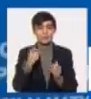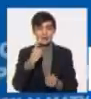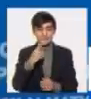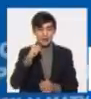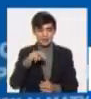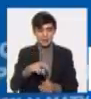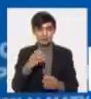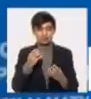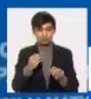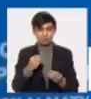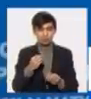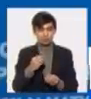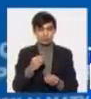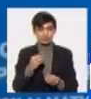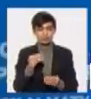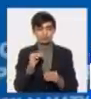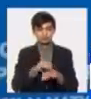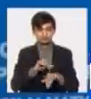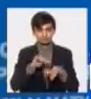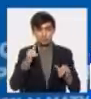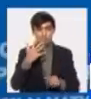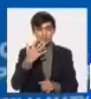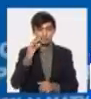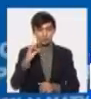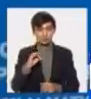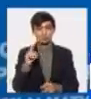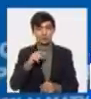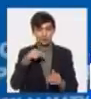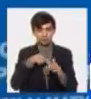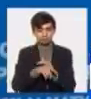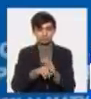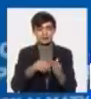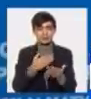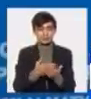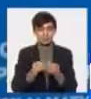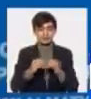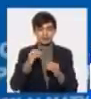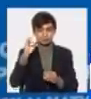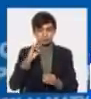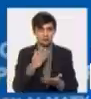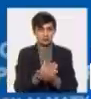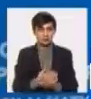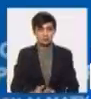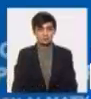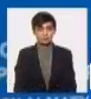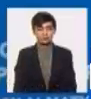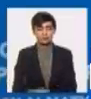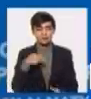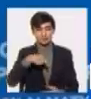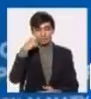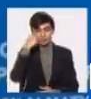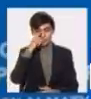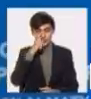апреля они повышены еще на 5%, что в итоге составляет 10%. В этом